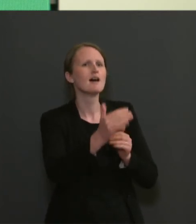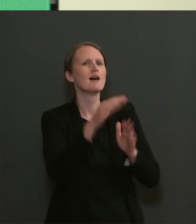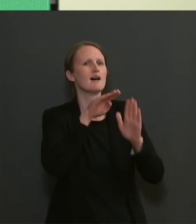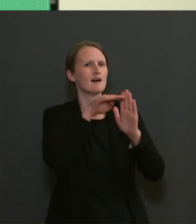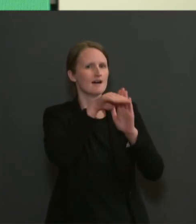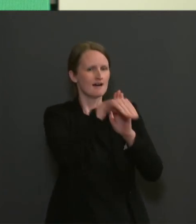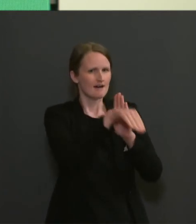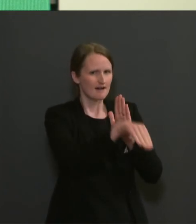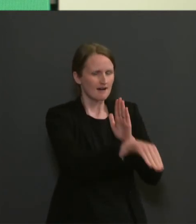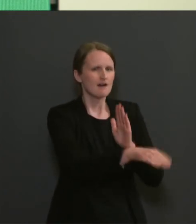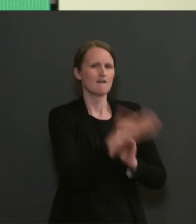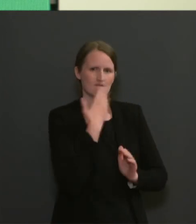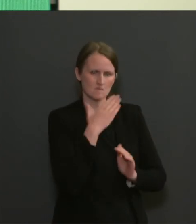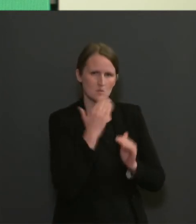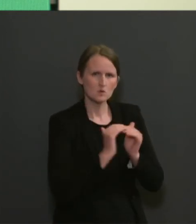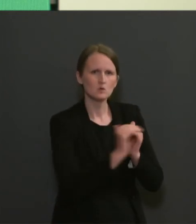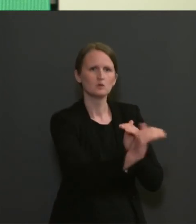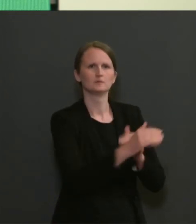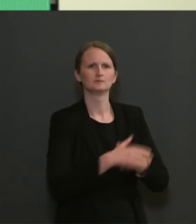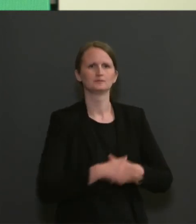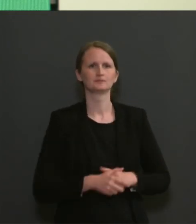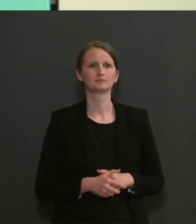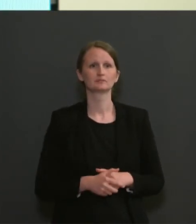évidemment pas le moment de baisser les bras.